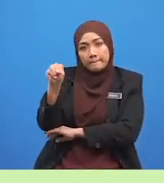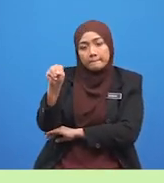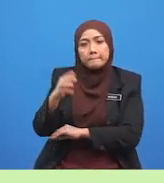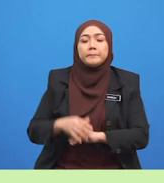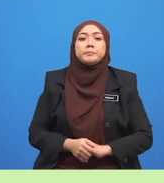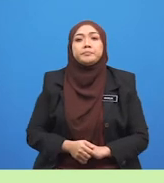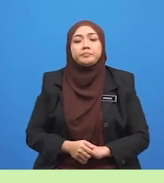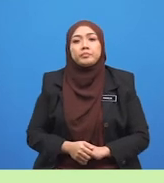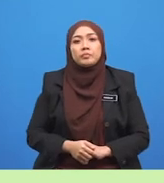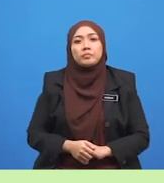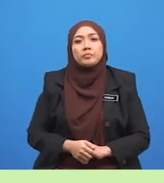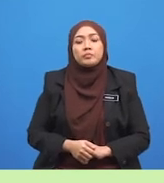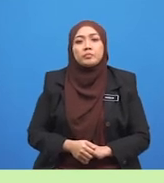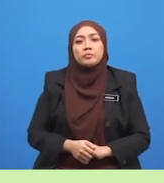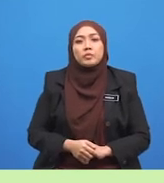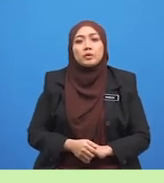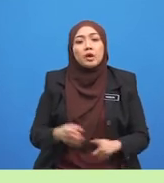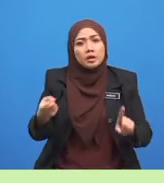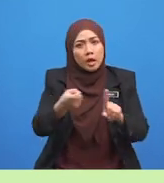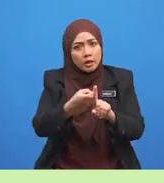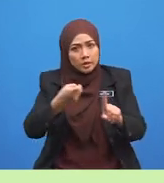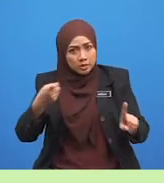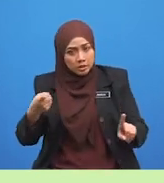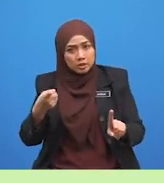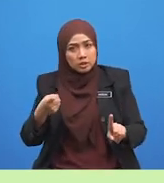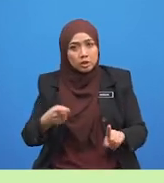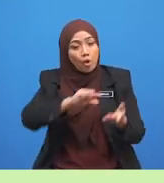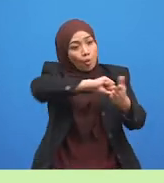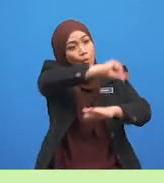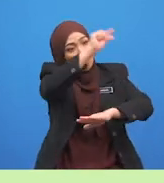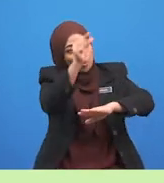mengalir dari Gunung Liang Timur.